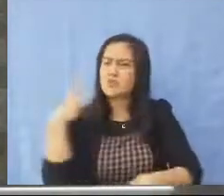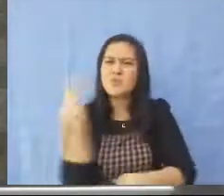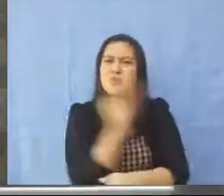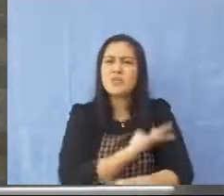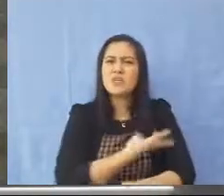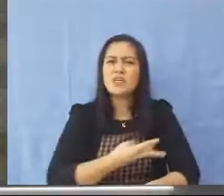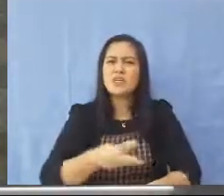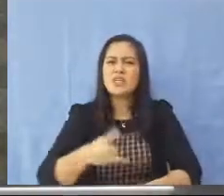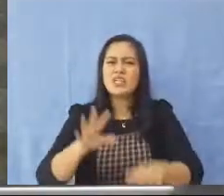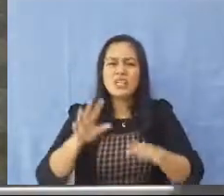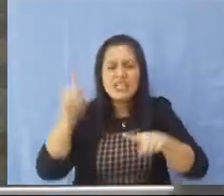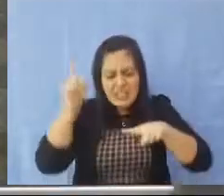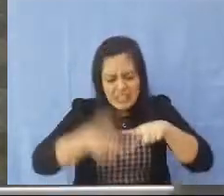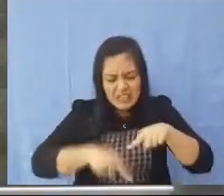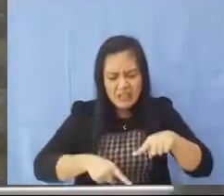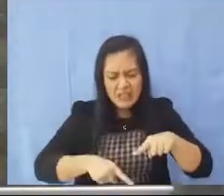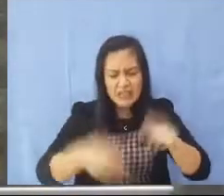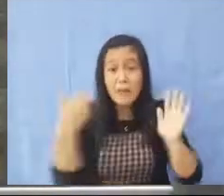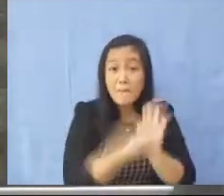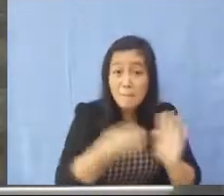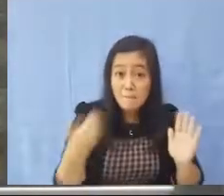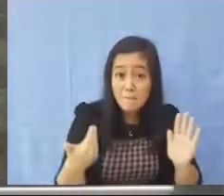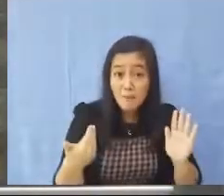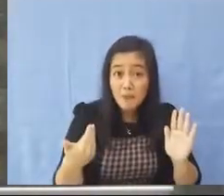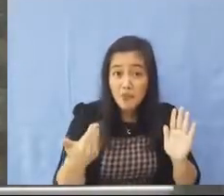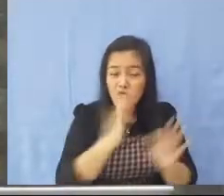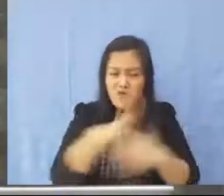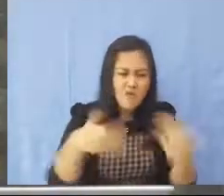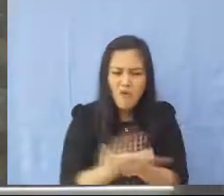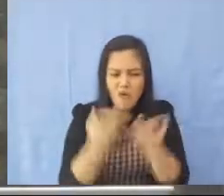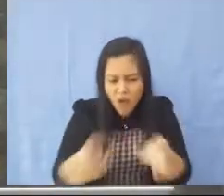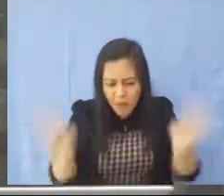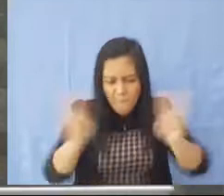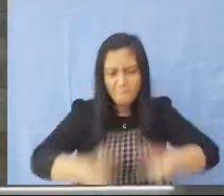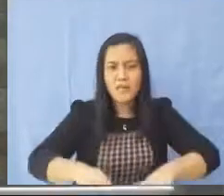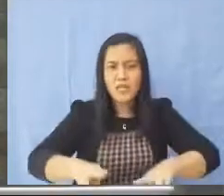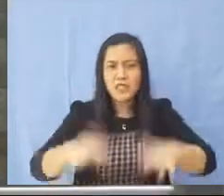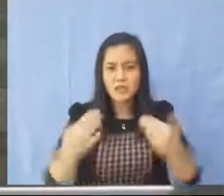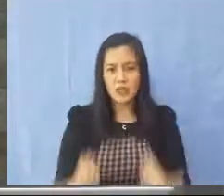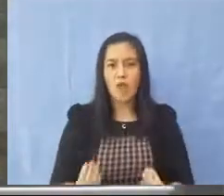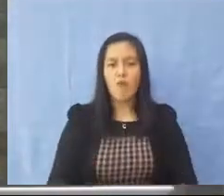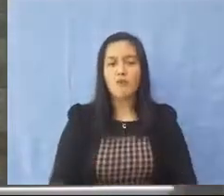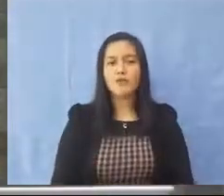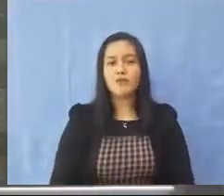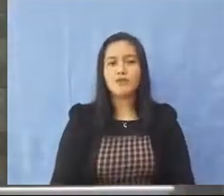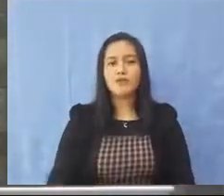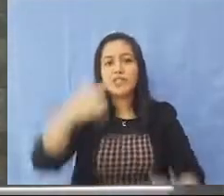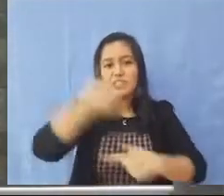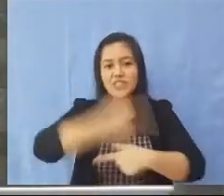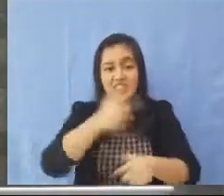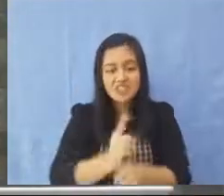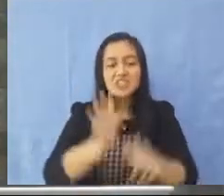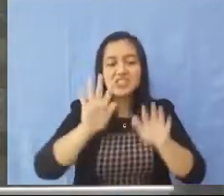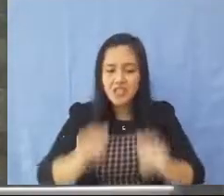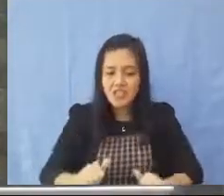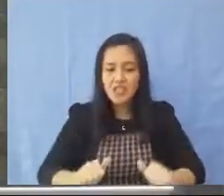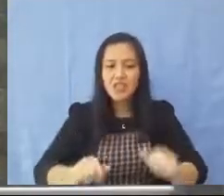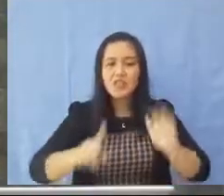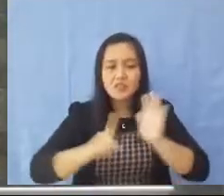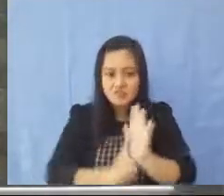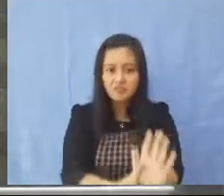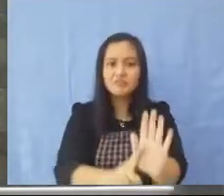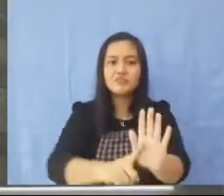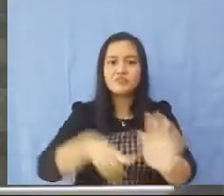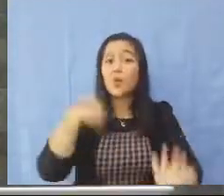ngayon. Yeah. Sabi ko nga po sa iyo, Genesis alone can present who God is. Alright?